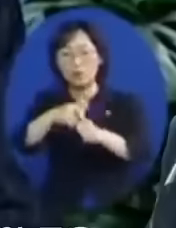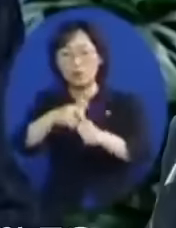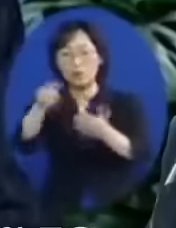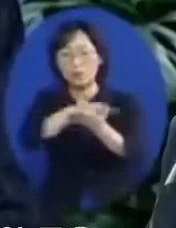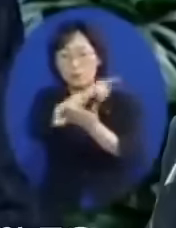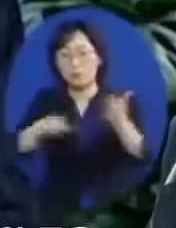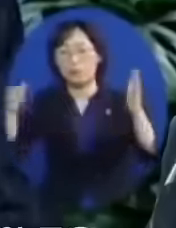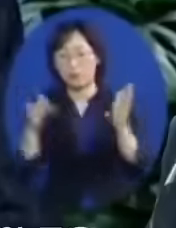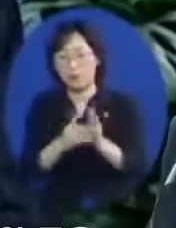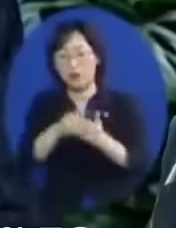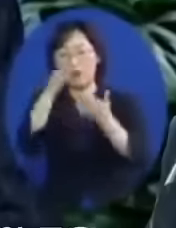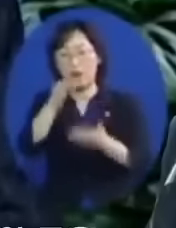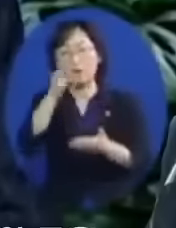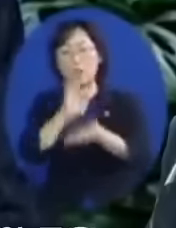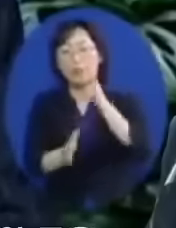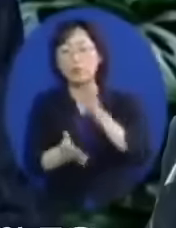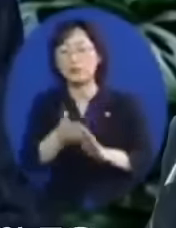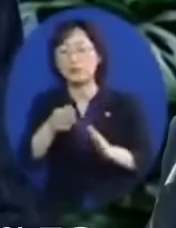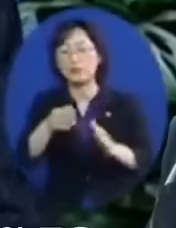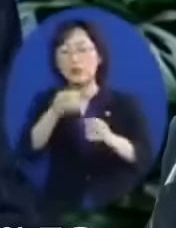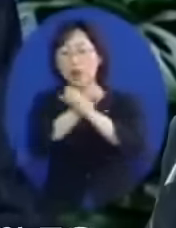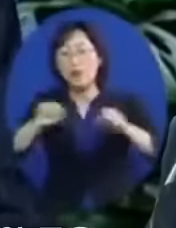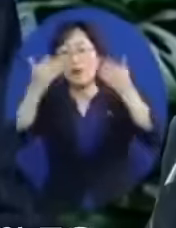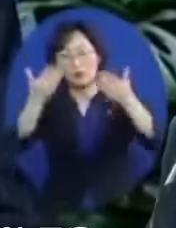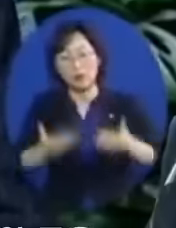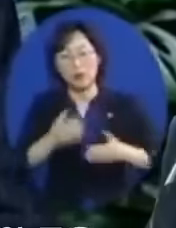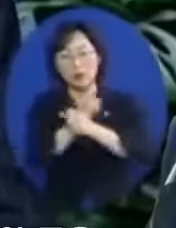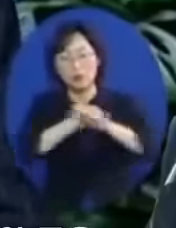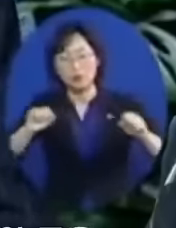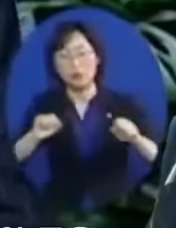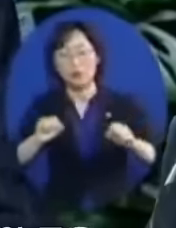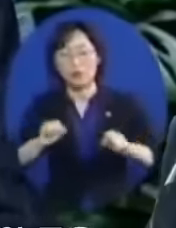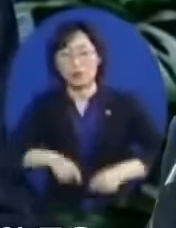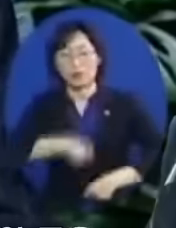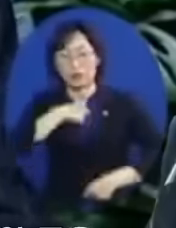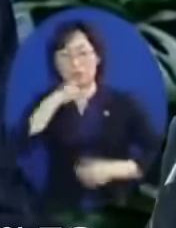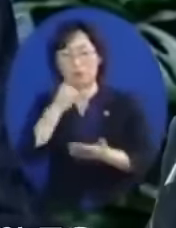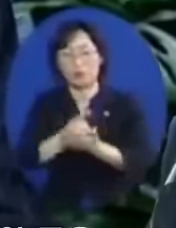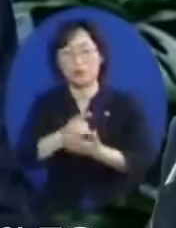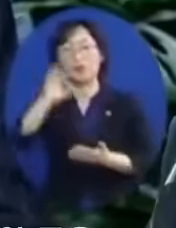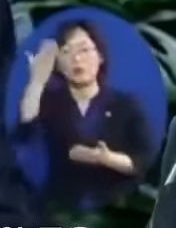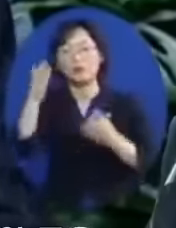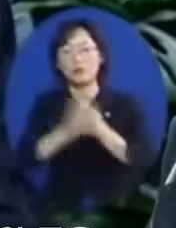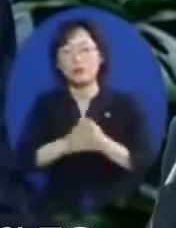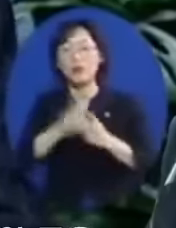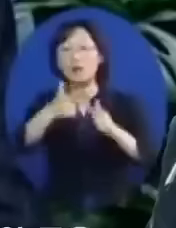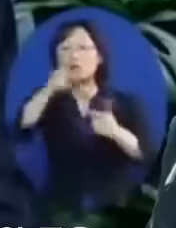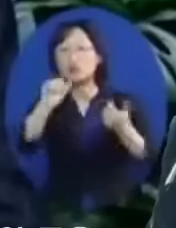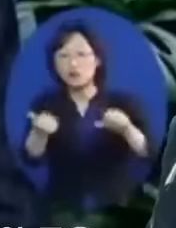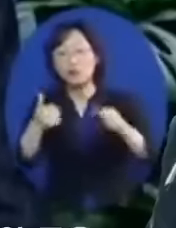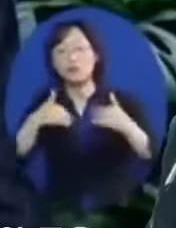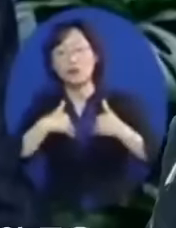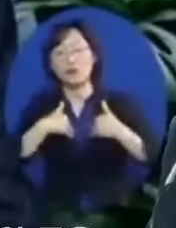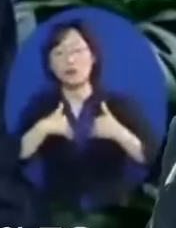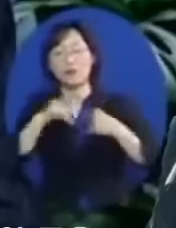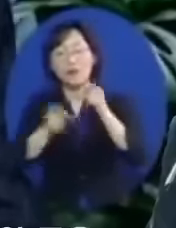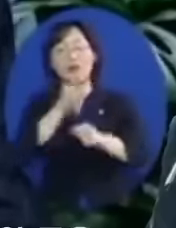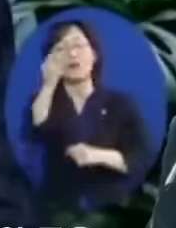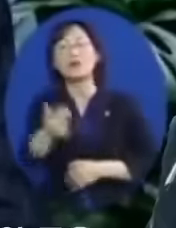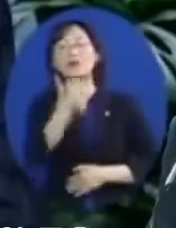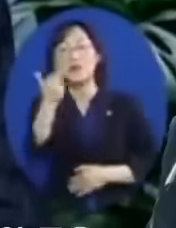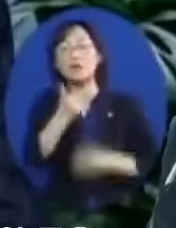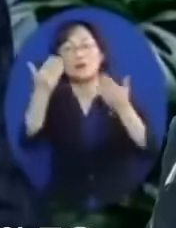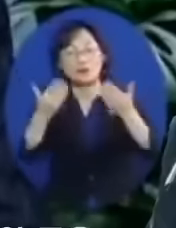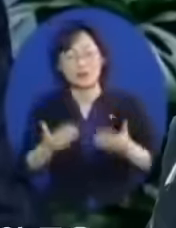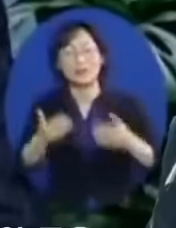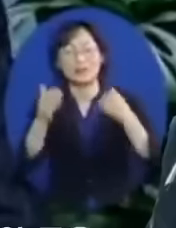값없이 빚에서 해방되고 용서와 의로움을 얻게 되었으므로 예수의 죽음이 나에게 영원한 생명을 주신